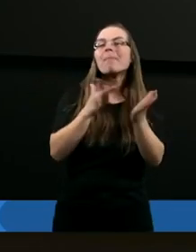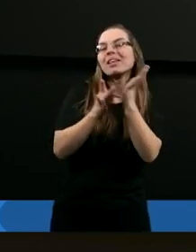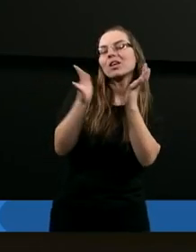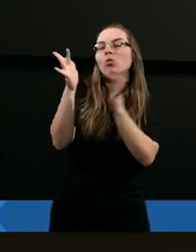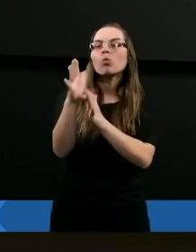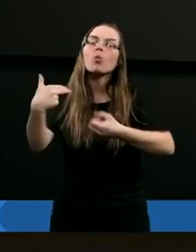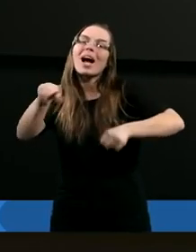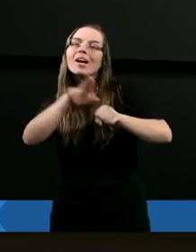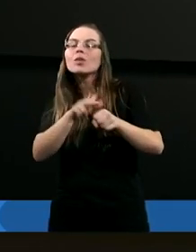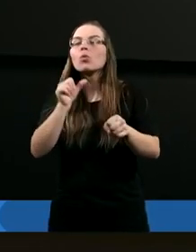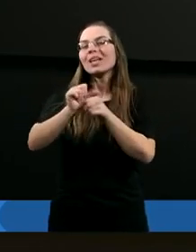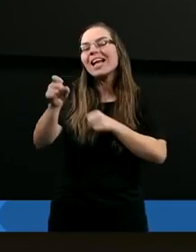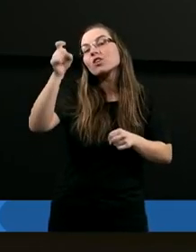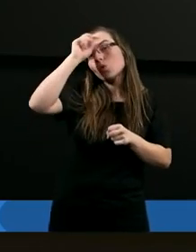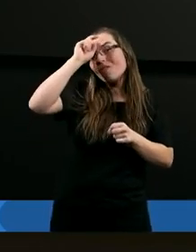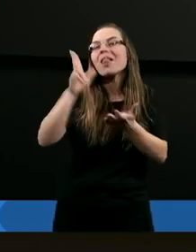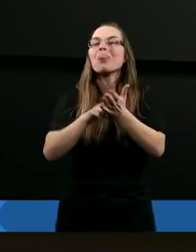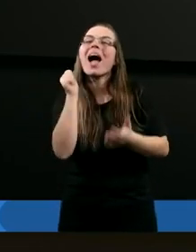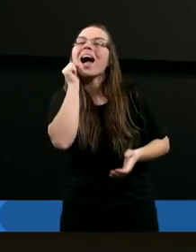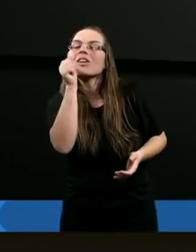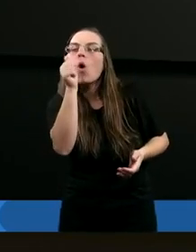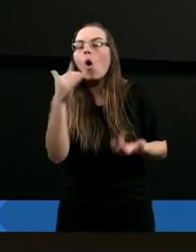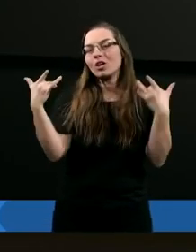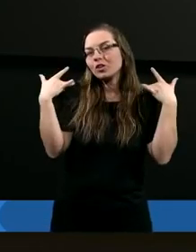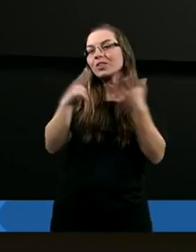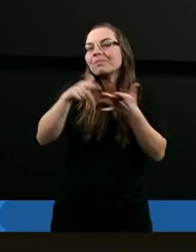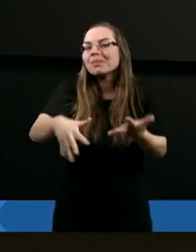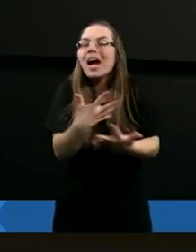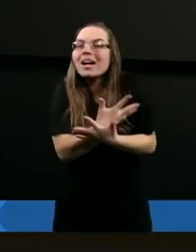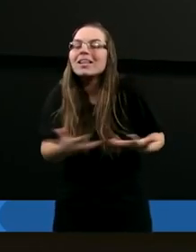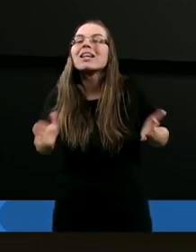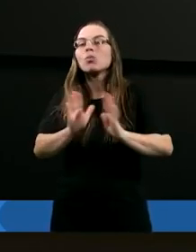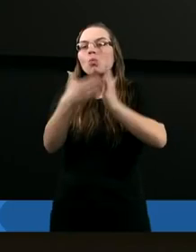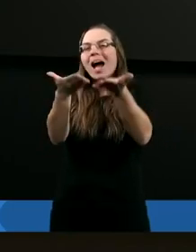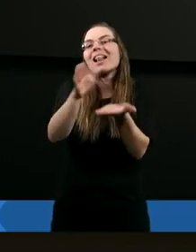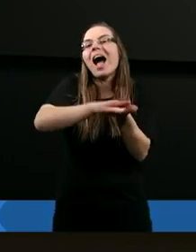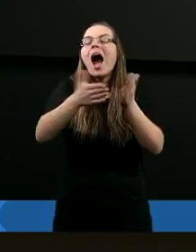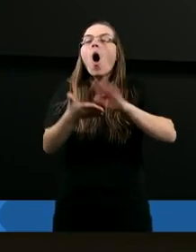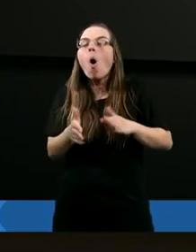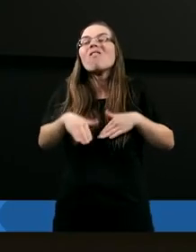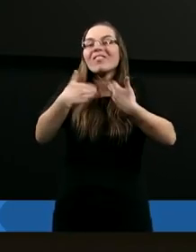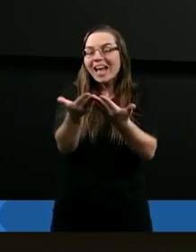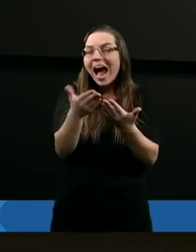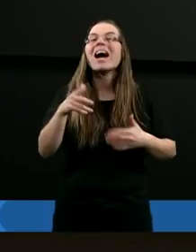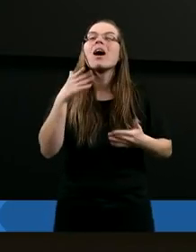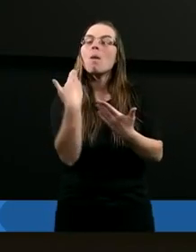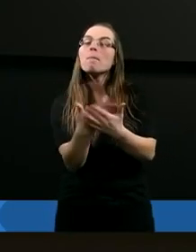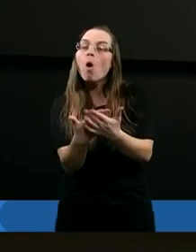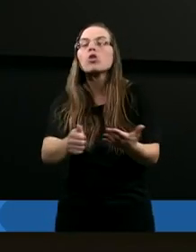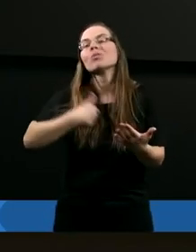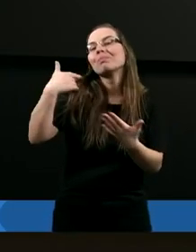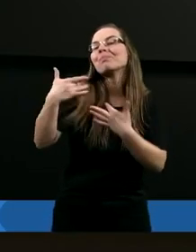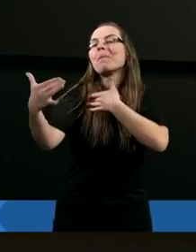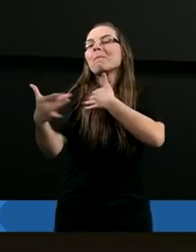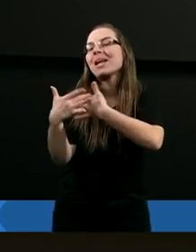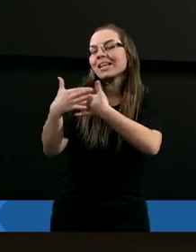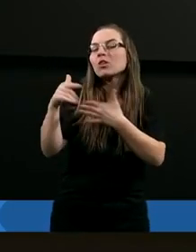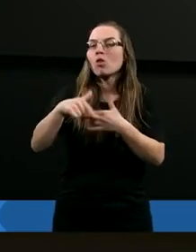który jest człowiekiem na co dzień, żyje tutaj na ziemi, składa ofiarę po to, żebyśmy byli tak blisko.